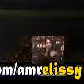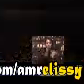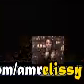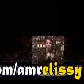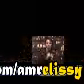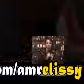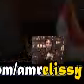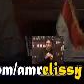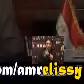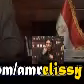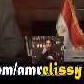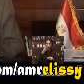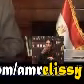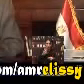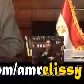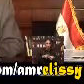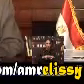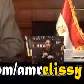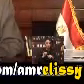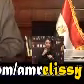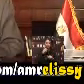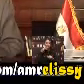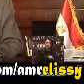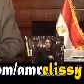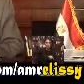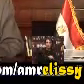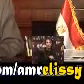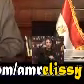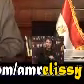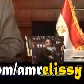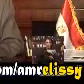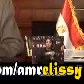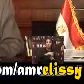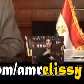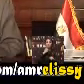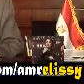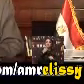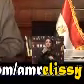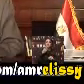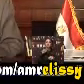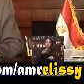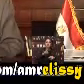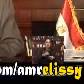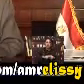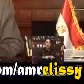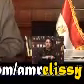المنطقة الحضرية ومن مناطق سياحية